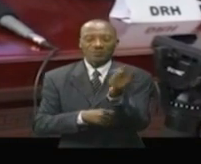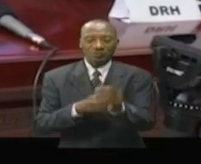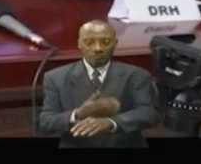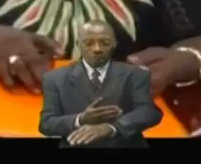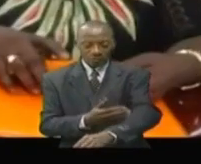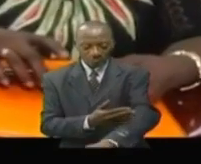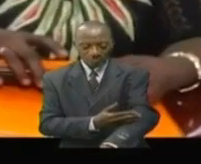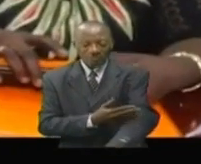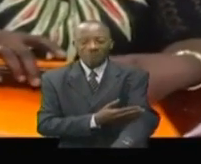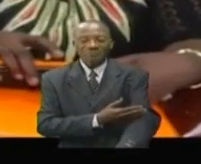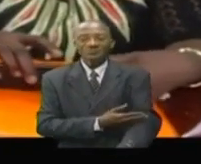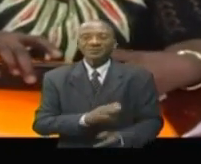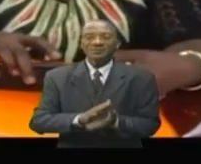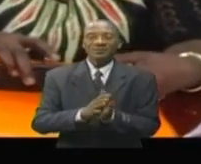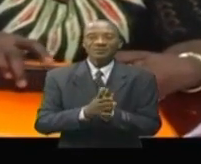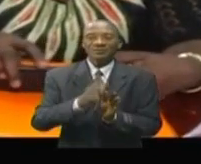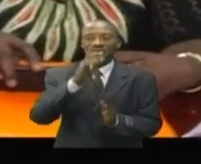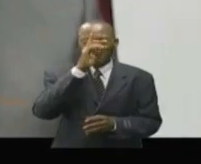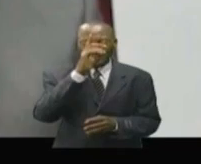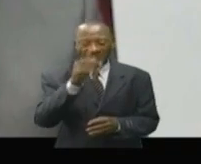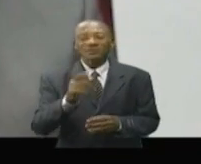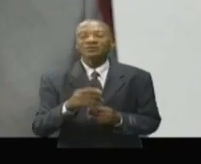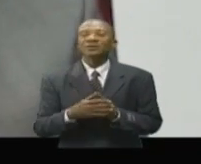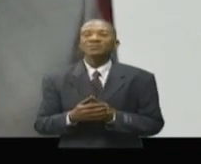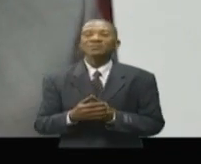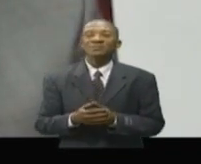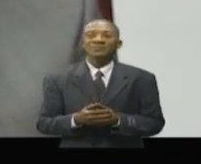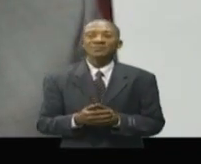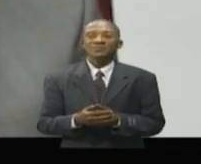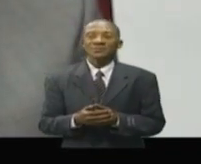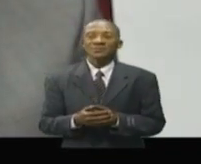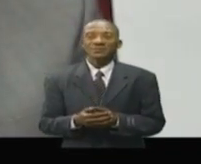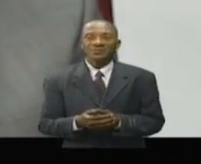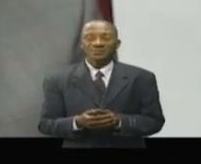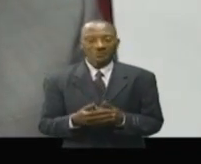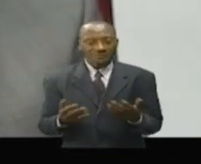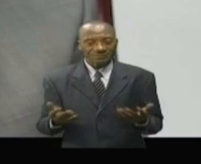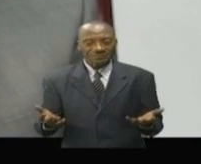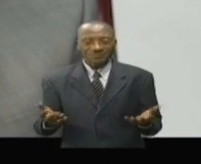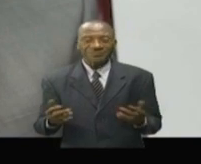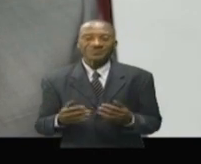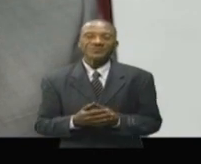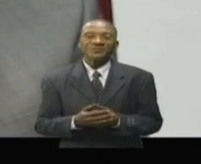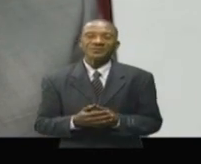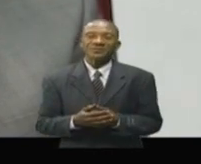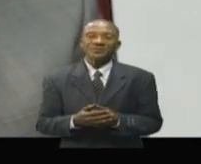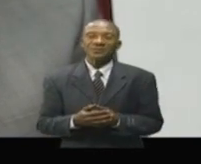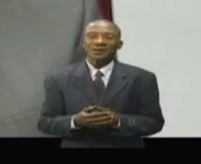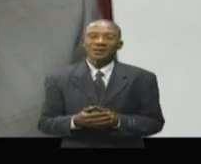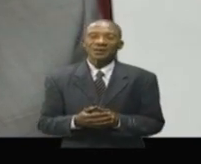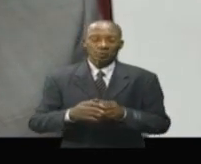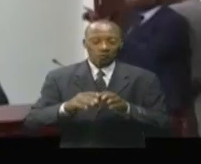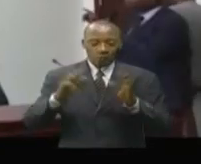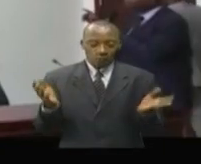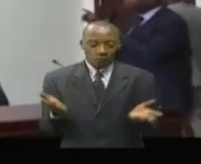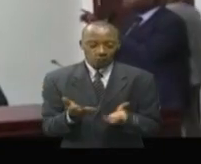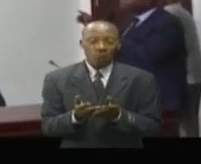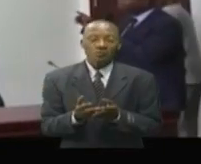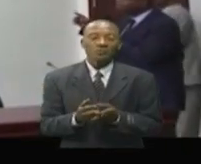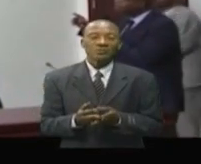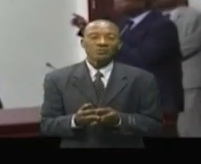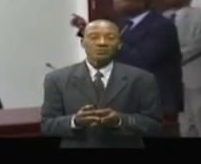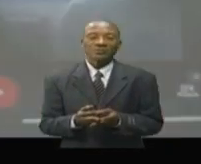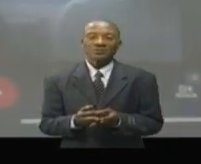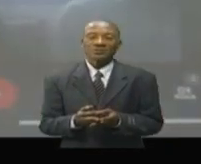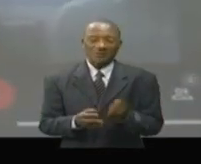qui vient de bénéficier de ce séminaire lancé par le DG de l'ANADEC, Ezekiel Bidoya, avec la participation des directions